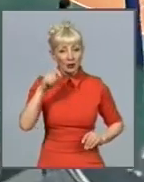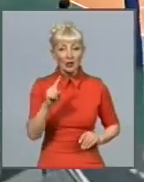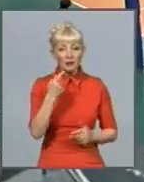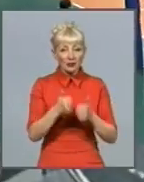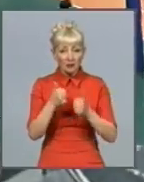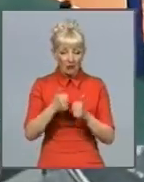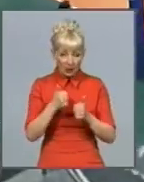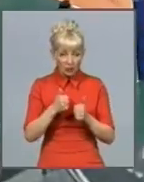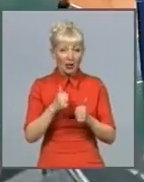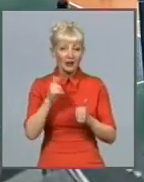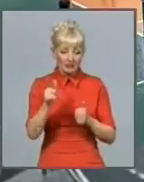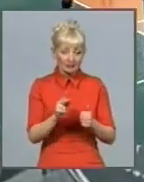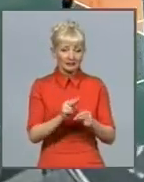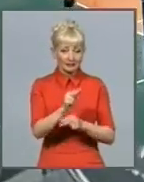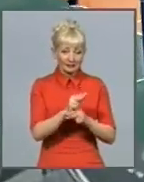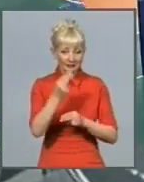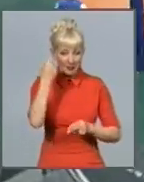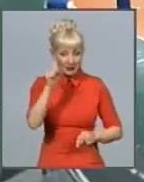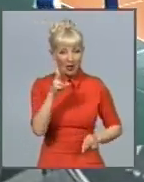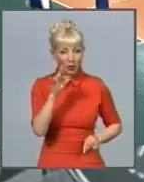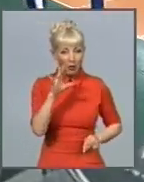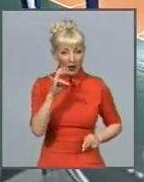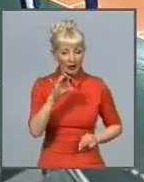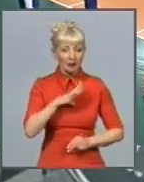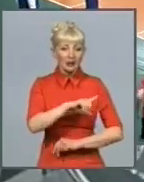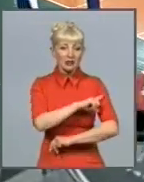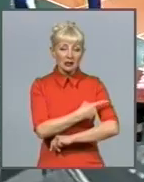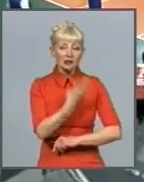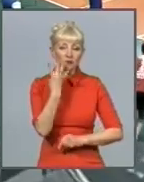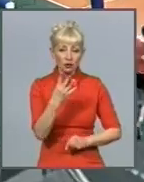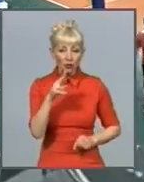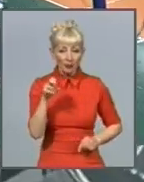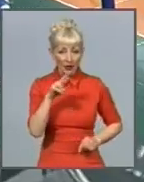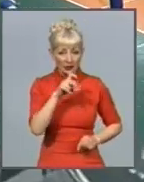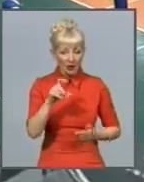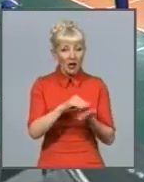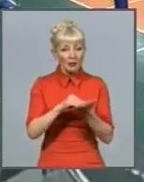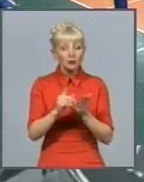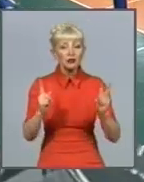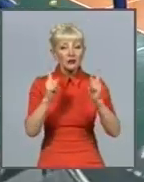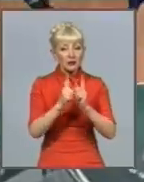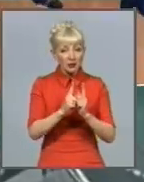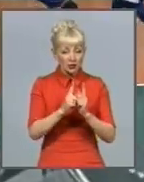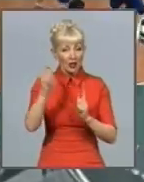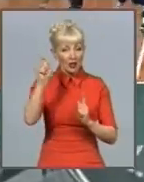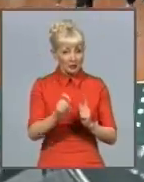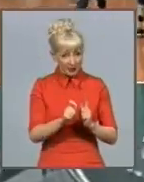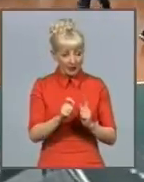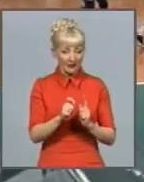подопечными Сергея Коваленко, которые были сильнее в 4 партиях. Повторной встрече гости взяли реванш с аналогичным